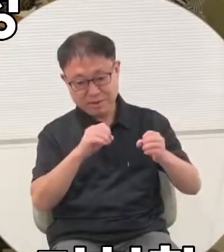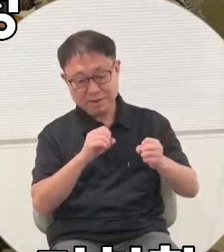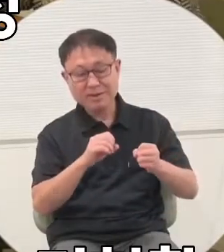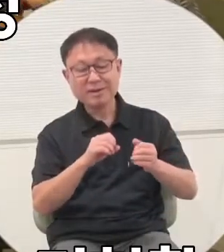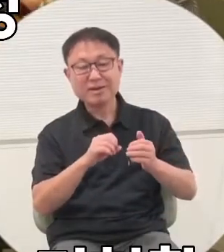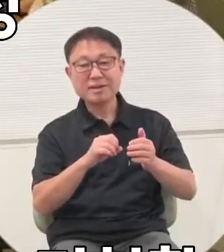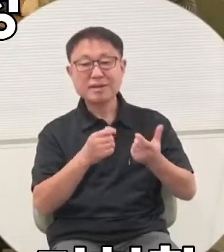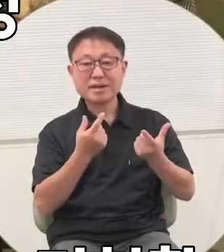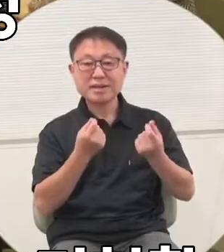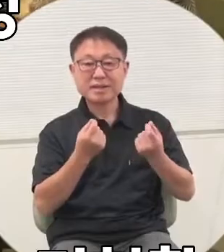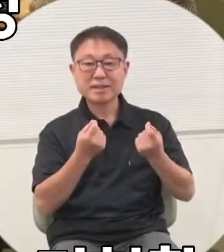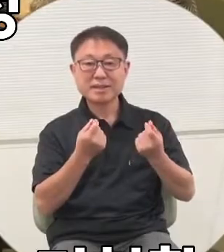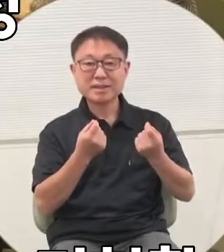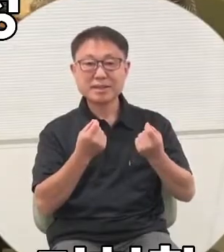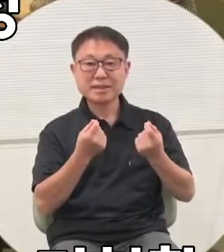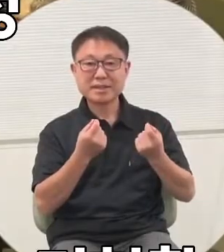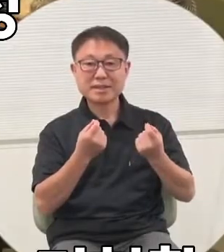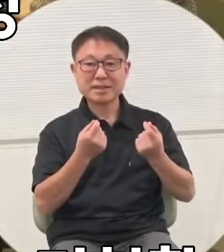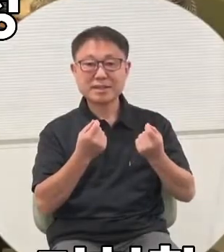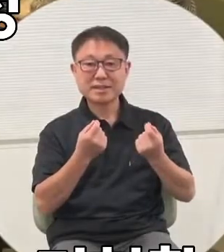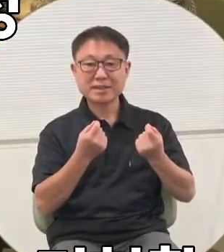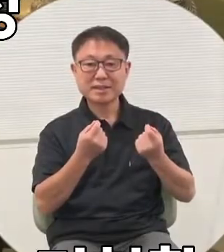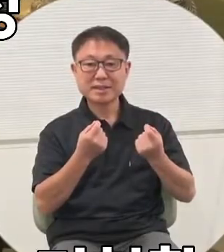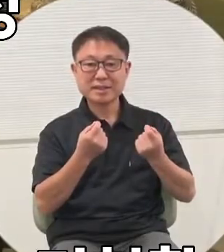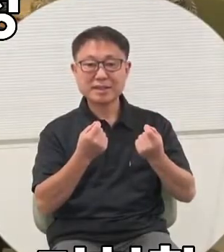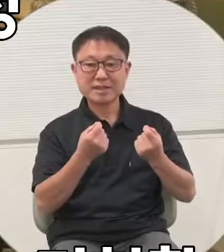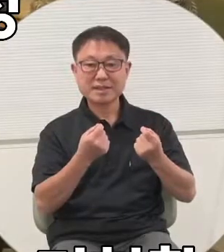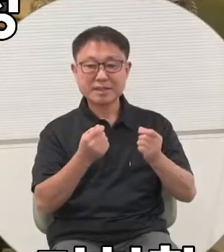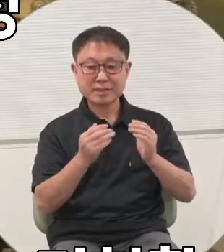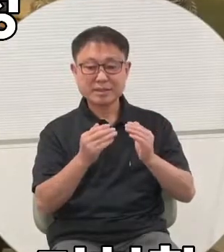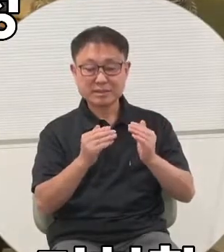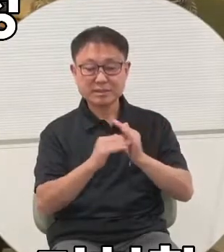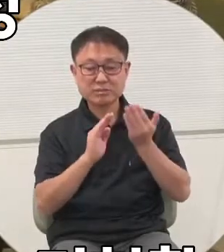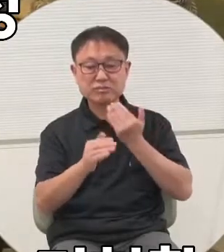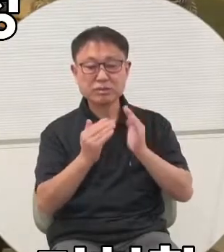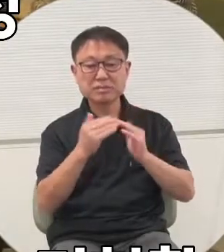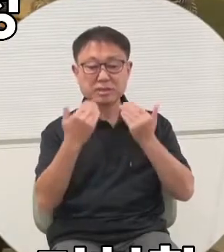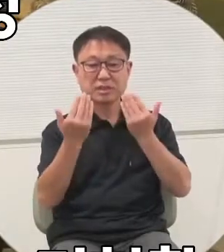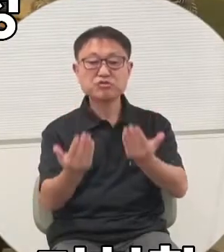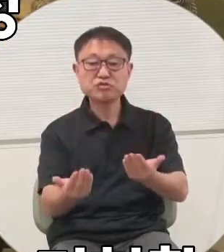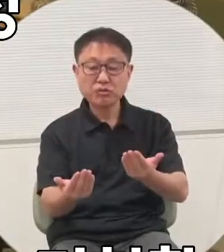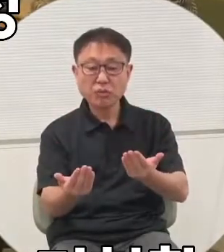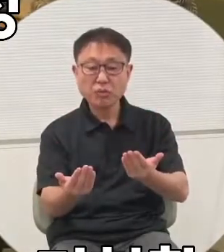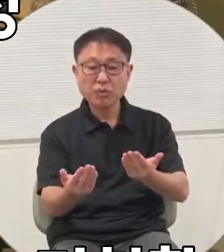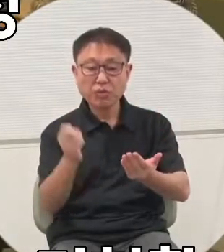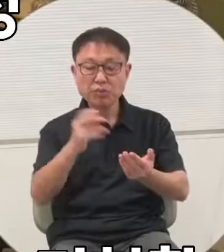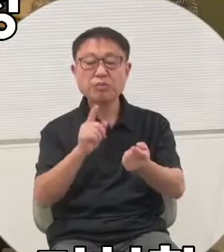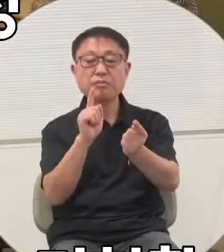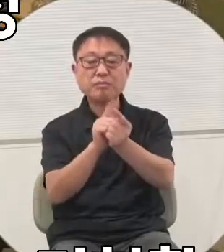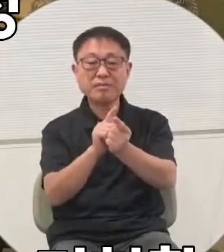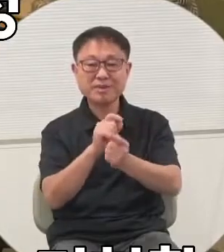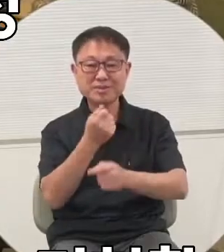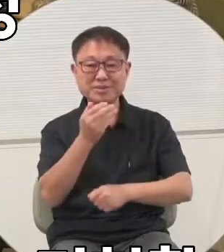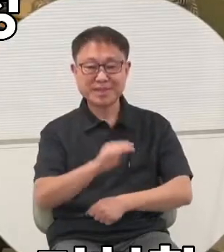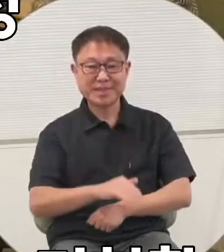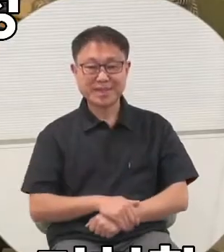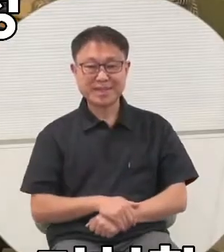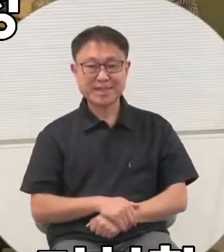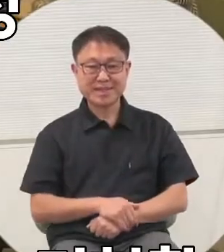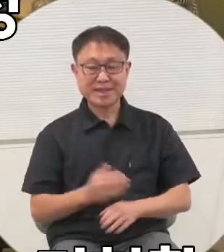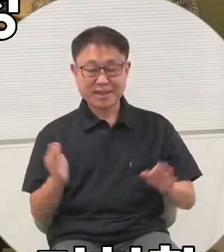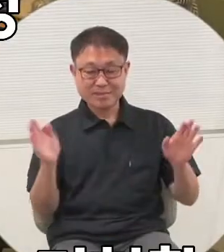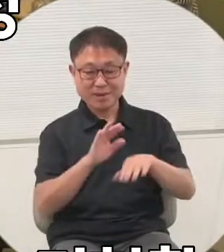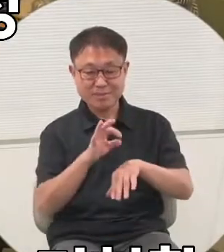이런 그러곤 내일을 위해서 집에 가서 쉬고 또 나오고 이러는데 뭐 밤